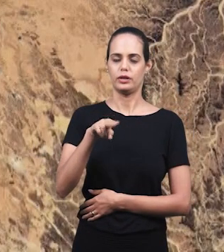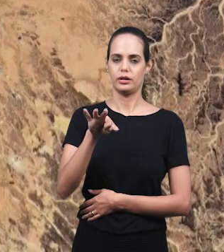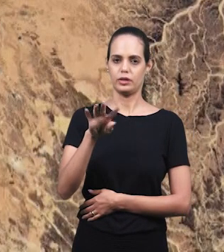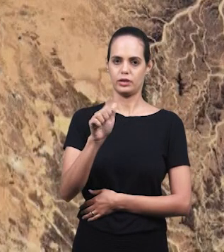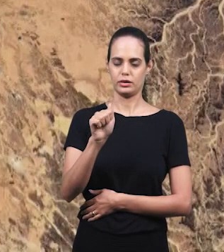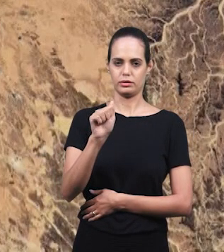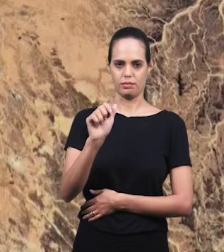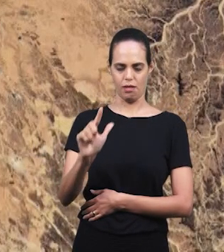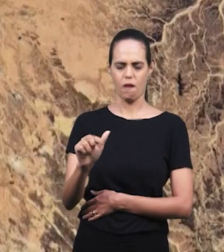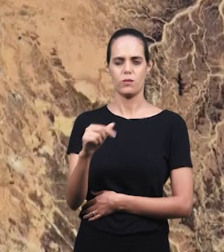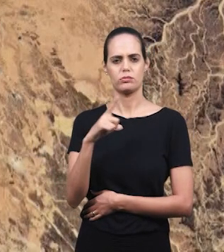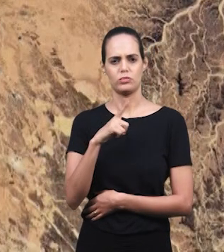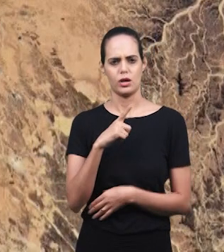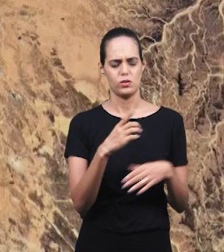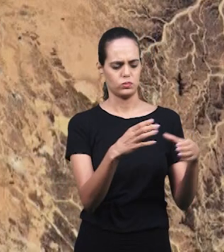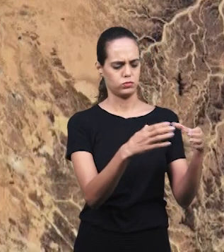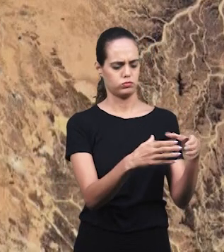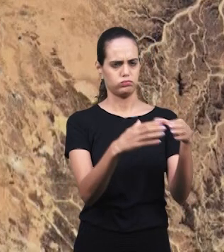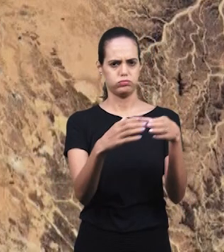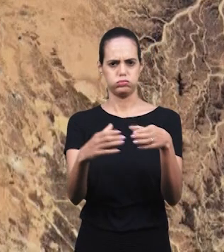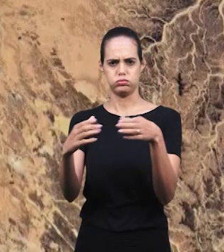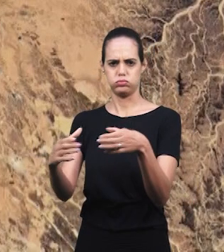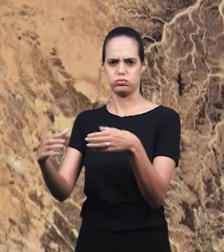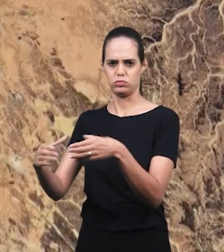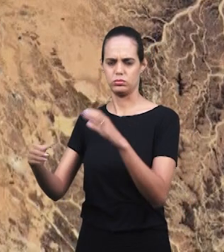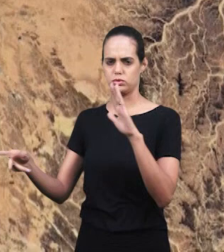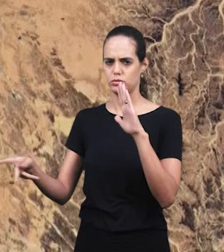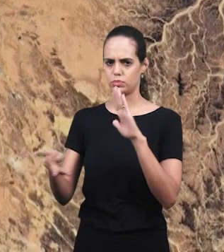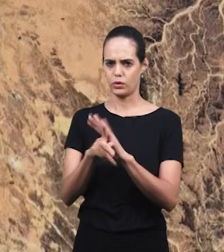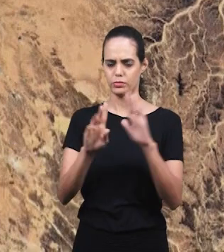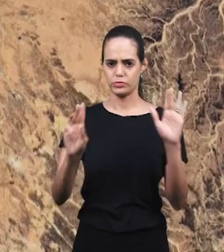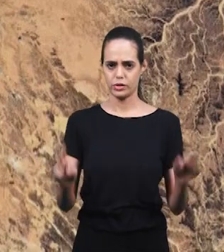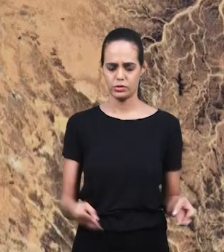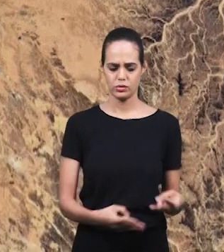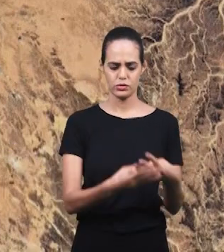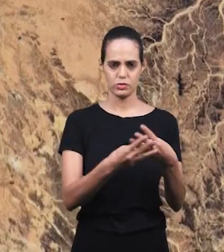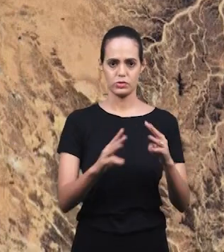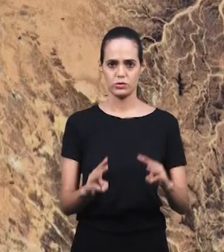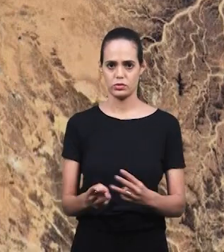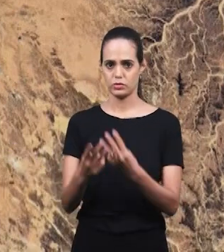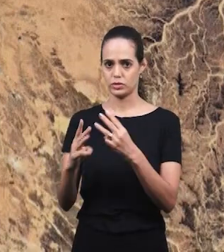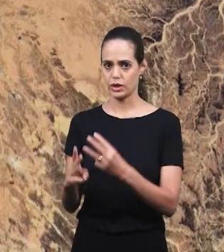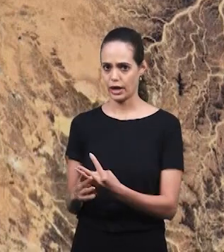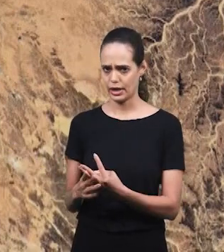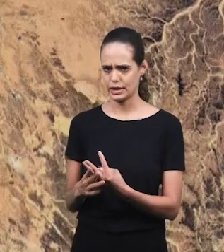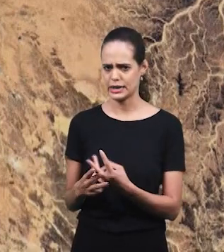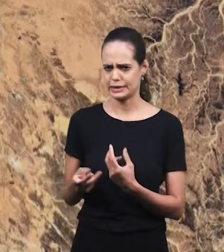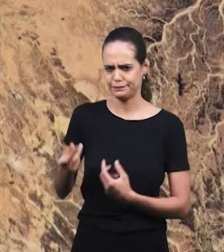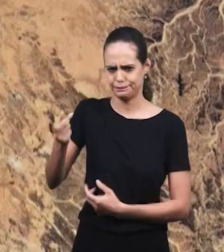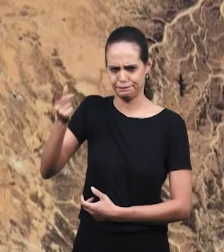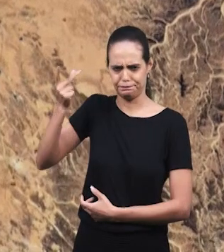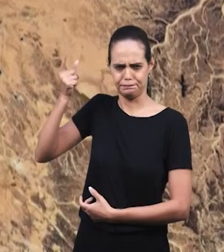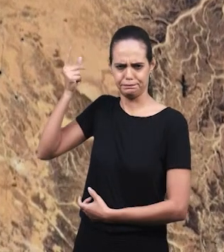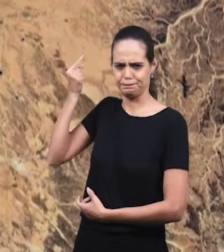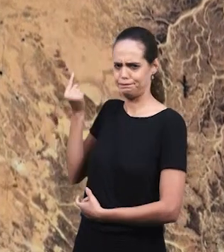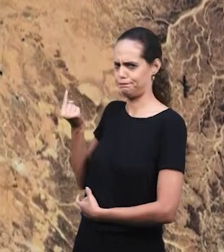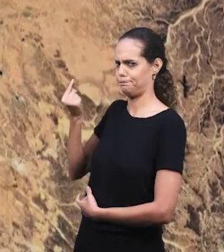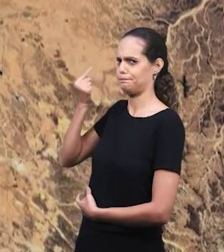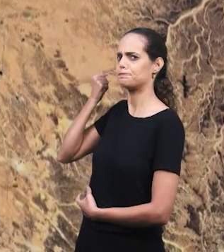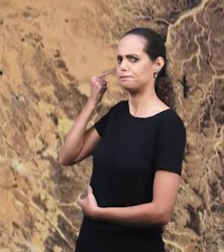ici, Daniel, dans les provinces de la Judée, les Capolises, cela c'était dans les temps de